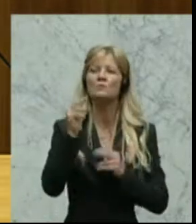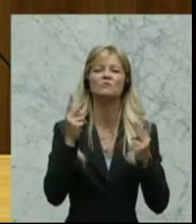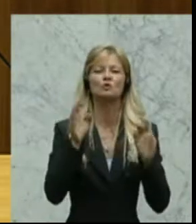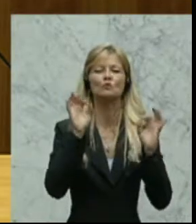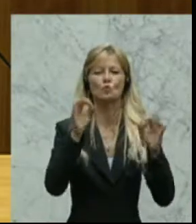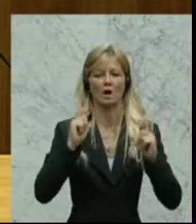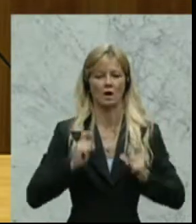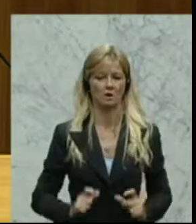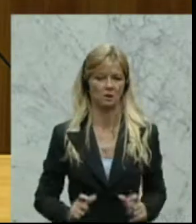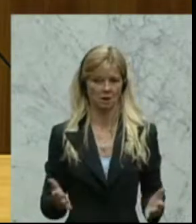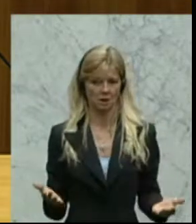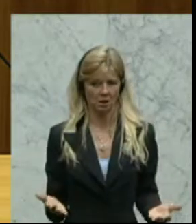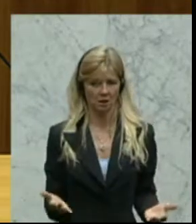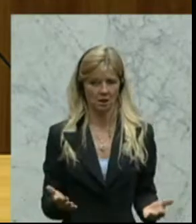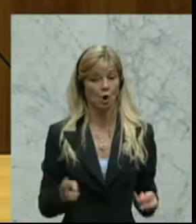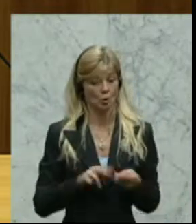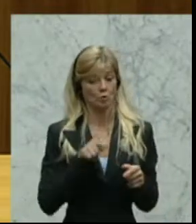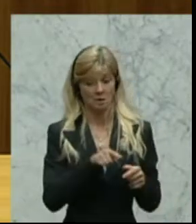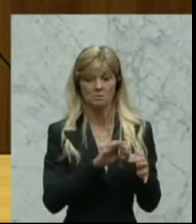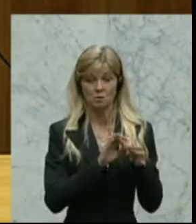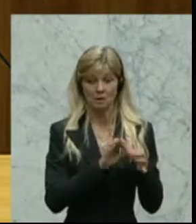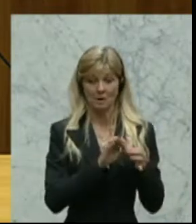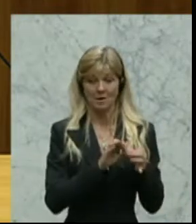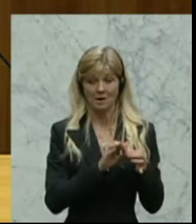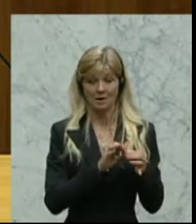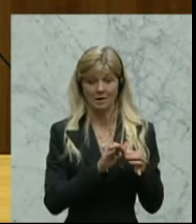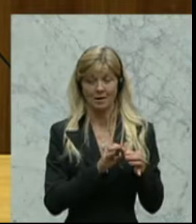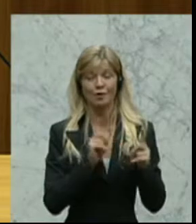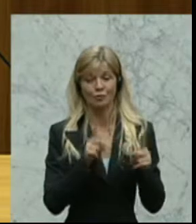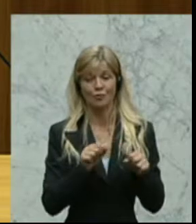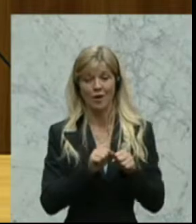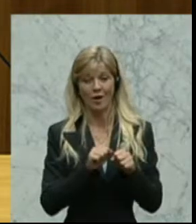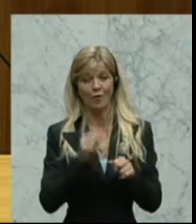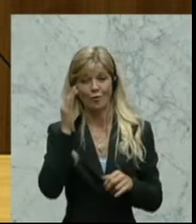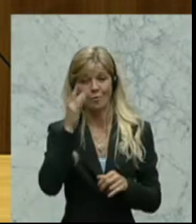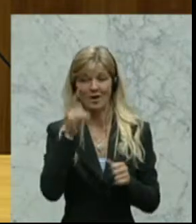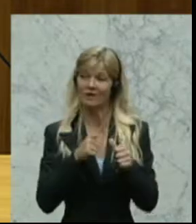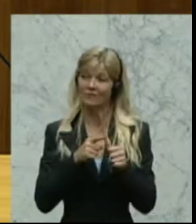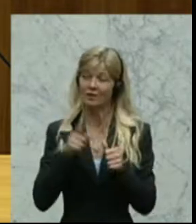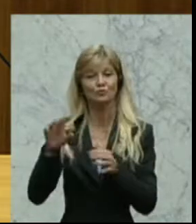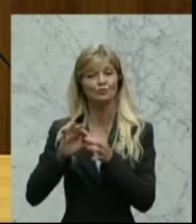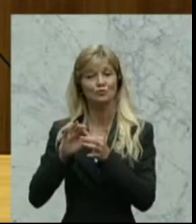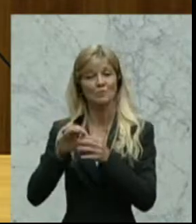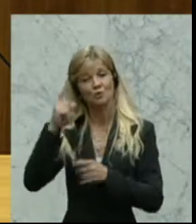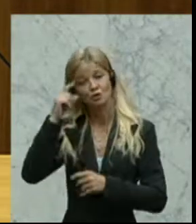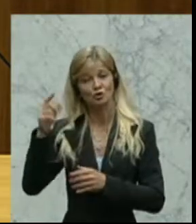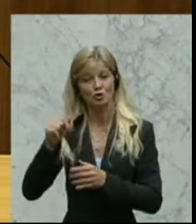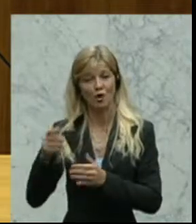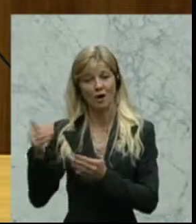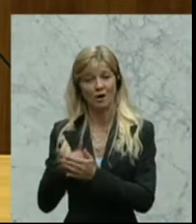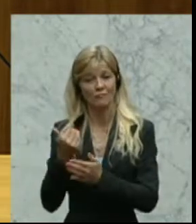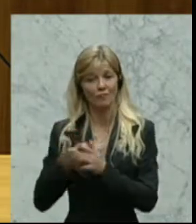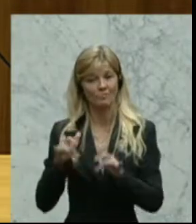Und dessen sollte man sich auch im Zusammenhang mit einer Steuerreform wirklich auch einmal wieder besinnen. Wer Gerechtigkeit haben